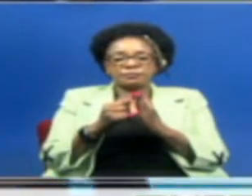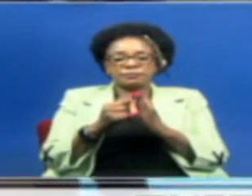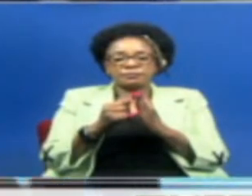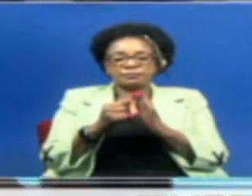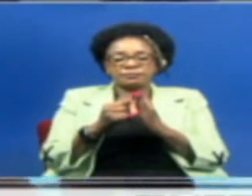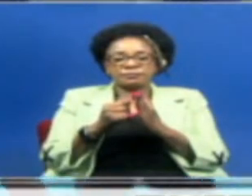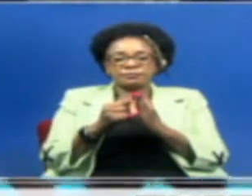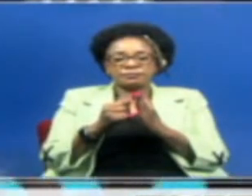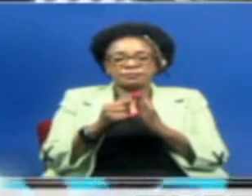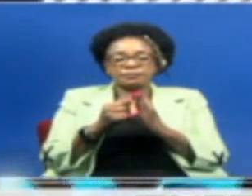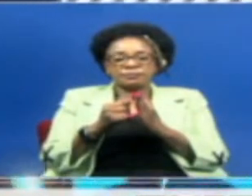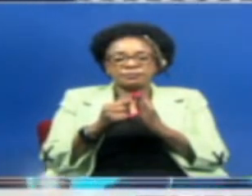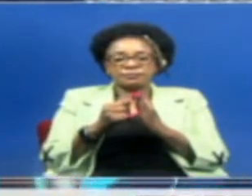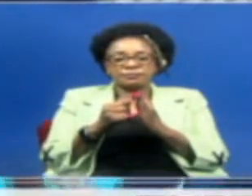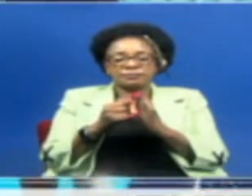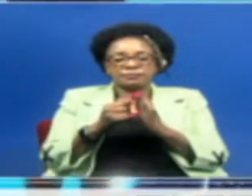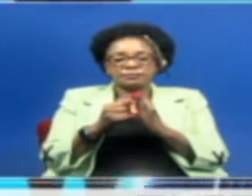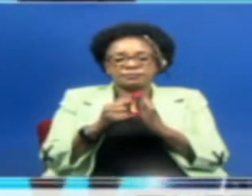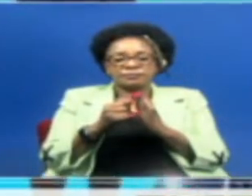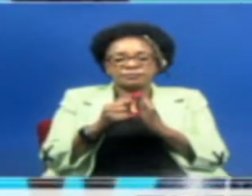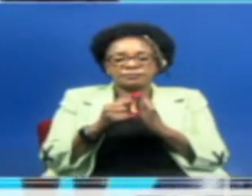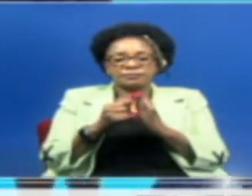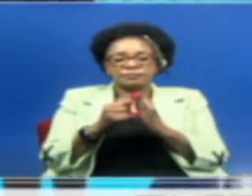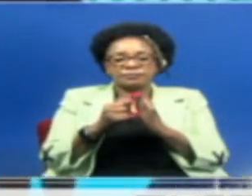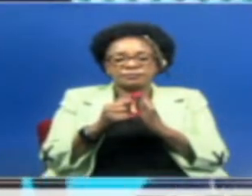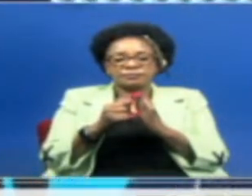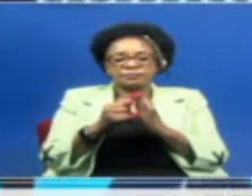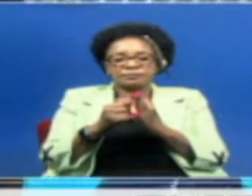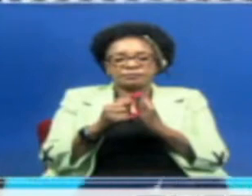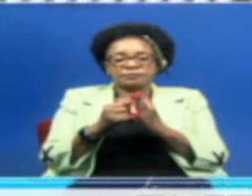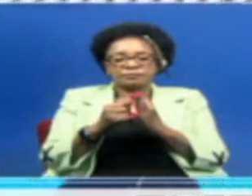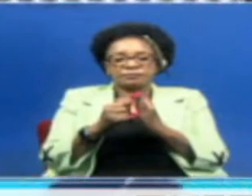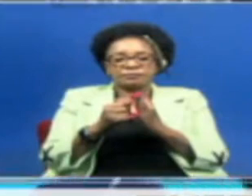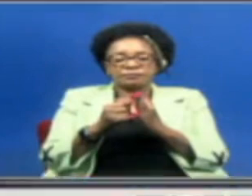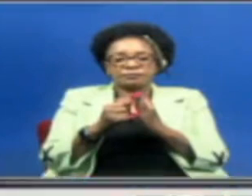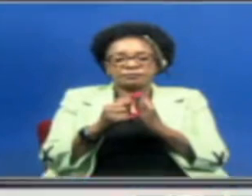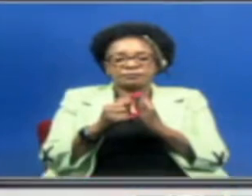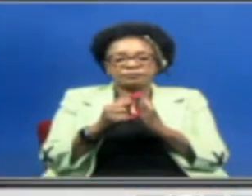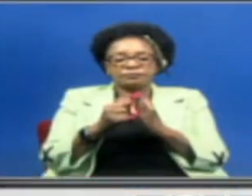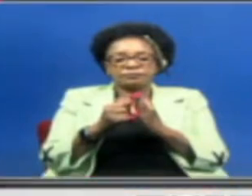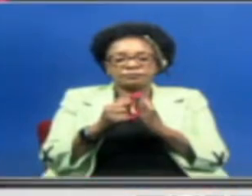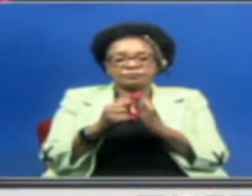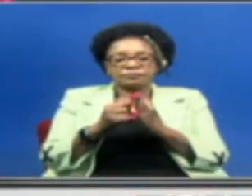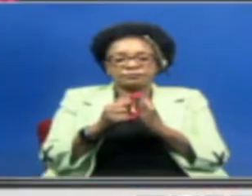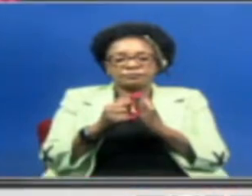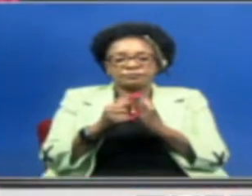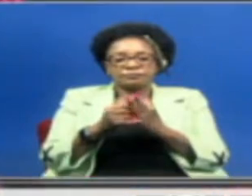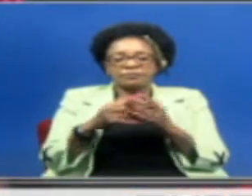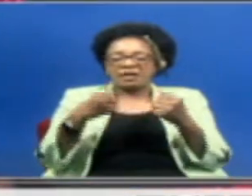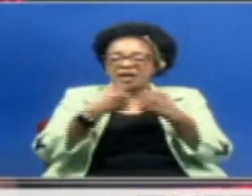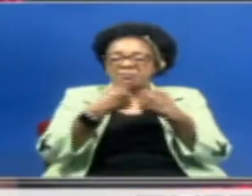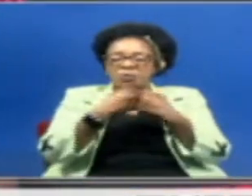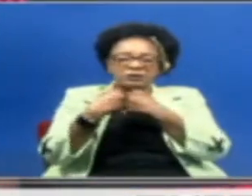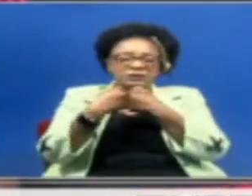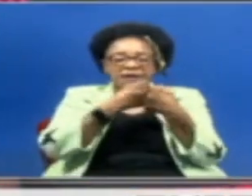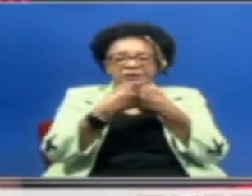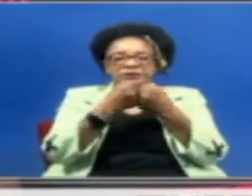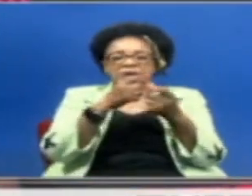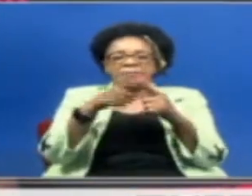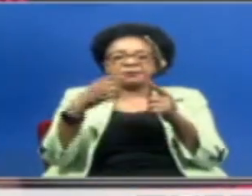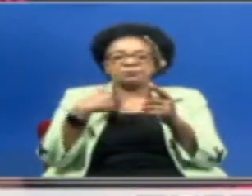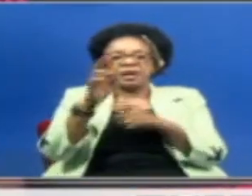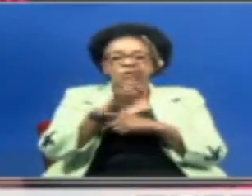The game was challenging kidogo, but nimetumia ujuzi wangu yenye najua kuweza